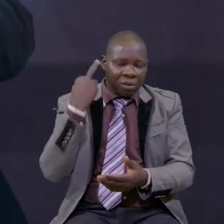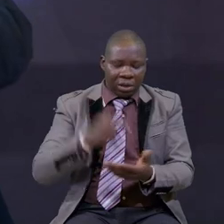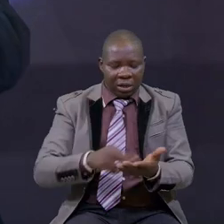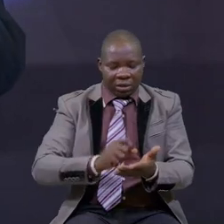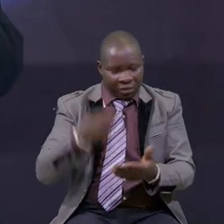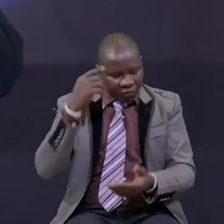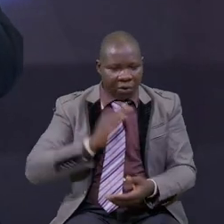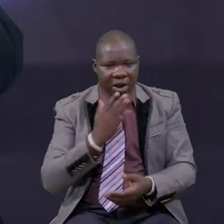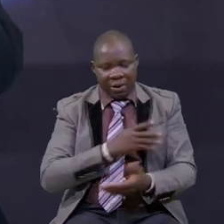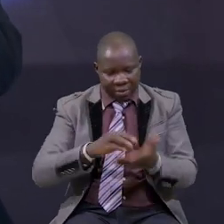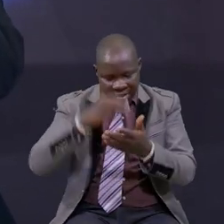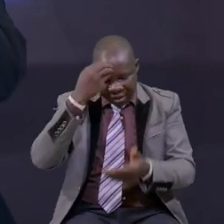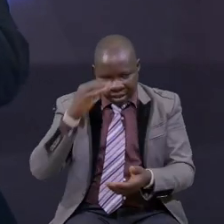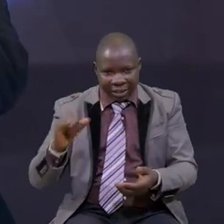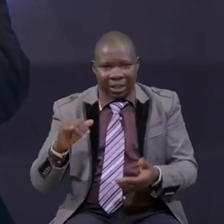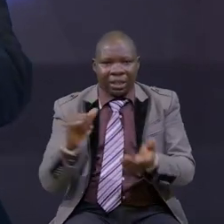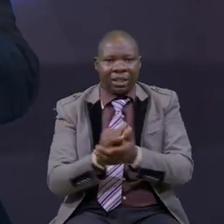notre instruction,